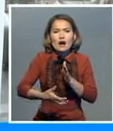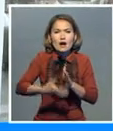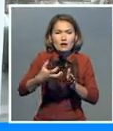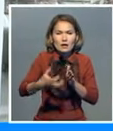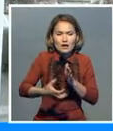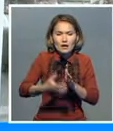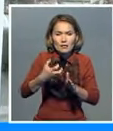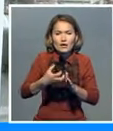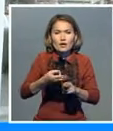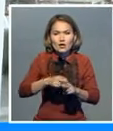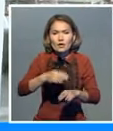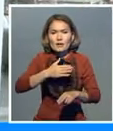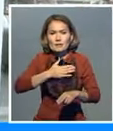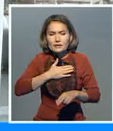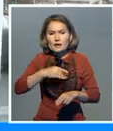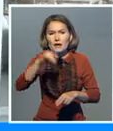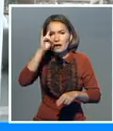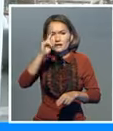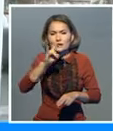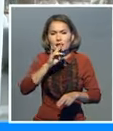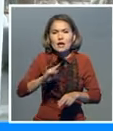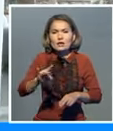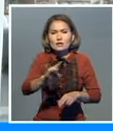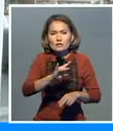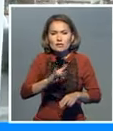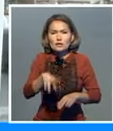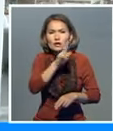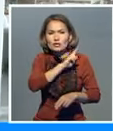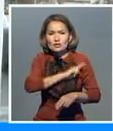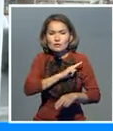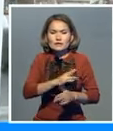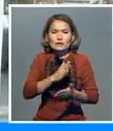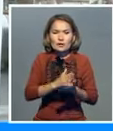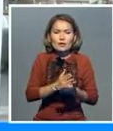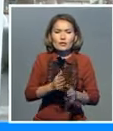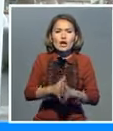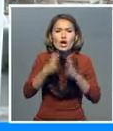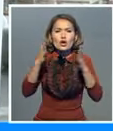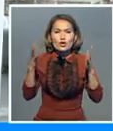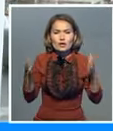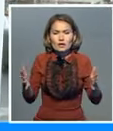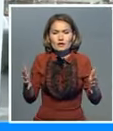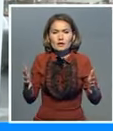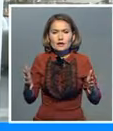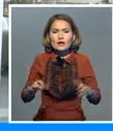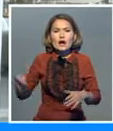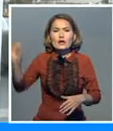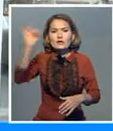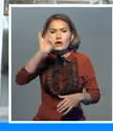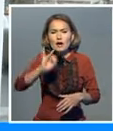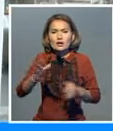үлесі аса зор, маңызды, өйткені біздің еліміз сол үлкен